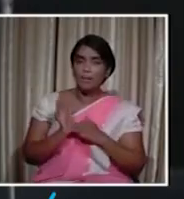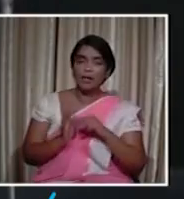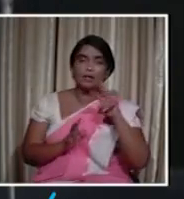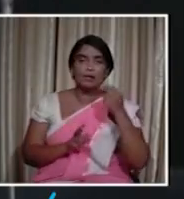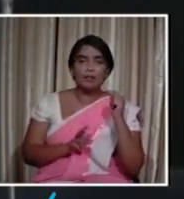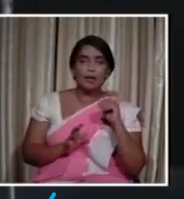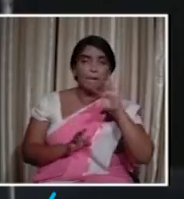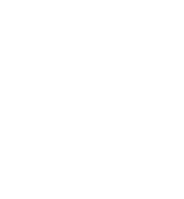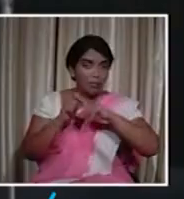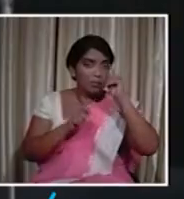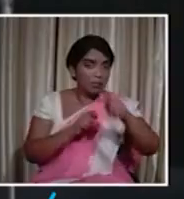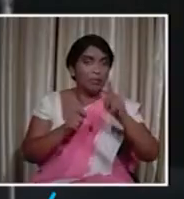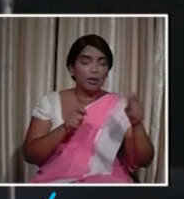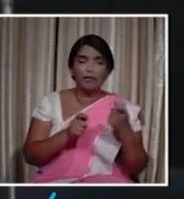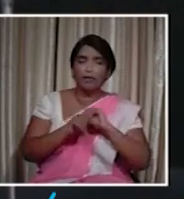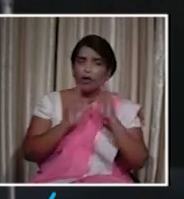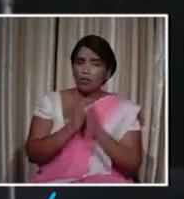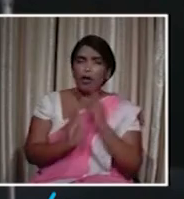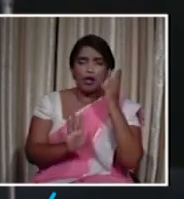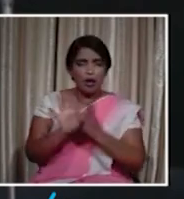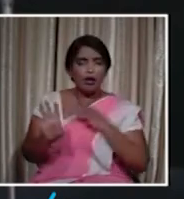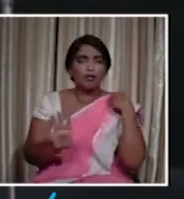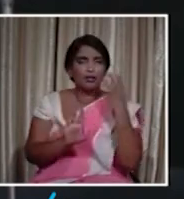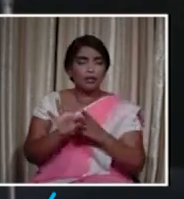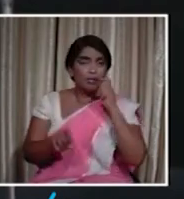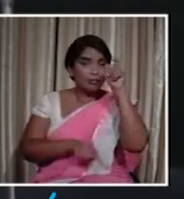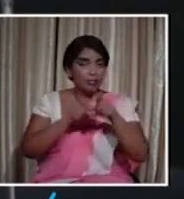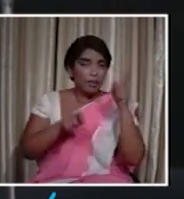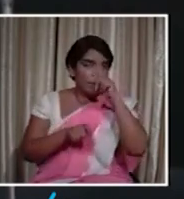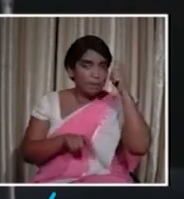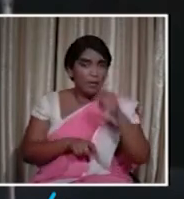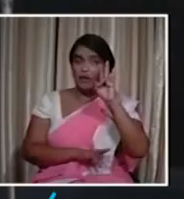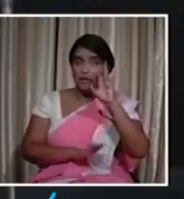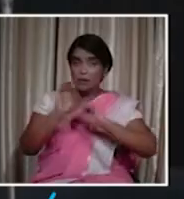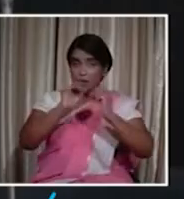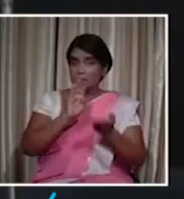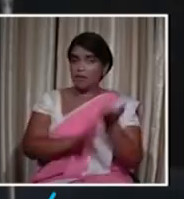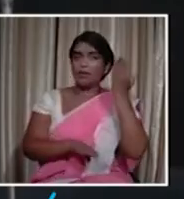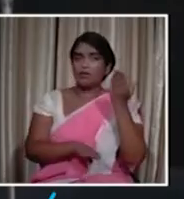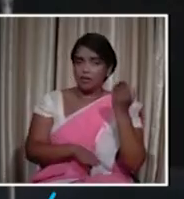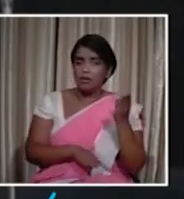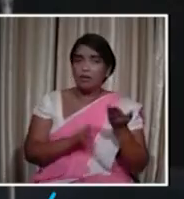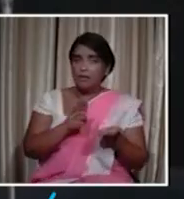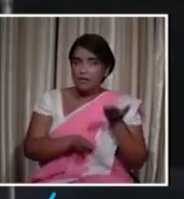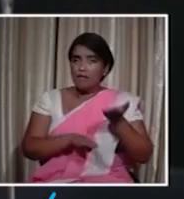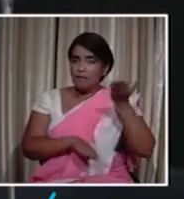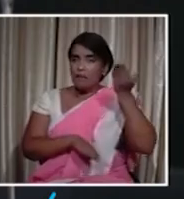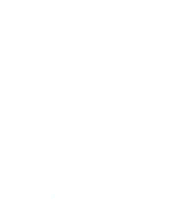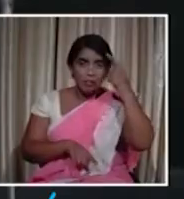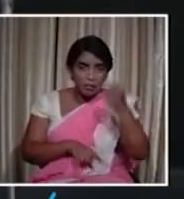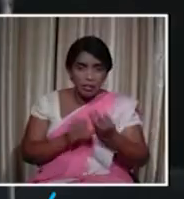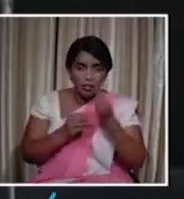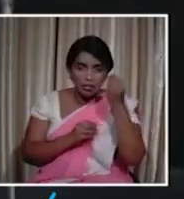රුපියල් බිලියන 500ක් තියෙනවා හිඟයක්. හැම අවුරුදු 3කට සැරයක්ම නිලධාරීන්ගේ වැටුප 25%කින් වැඩි වෙනවා. එතකොට මේ වැඩි වෙන වැටුප් වලට ගෙවන්න ඕන